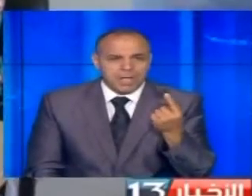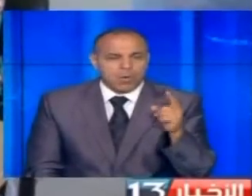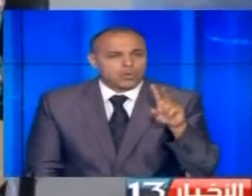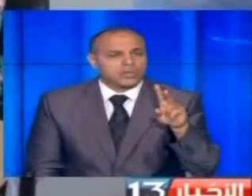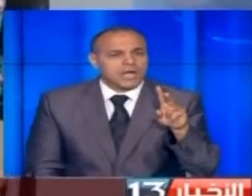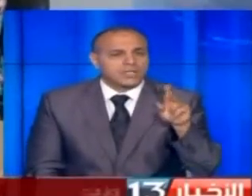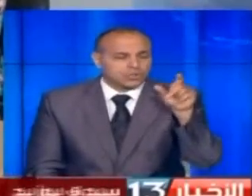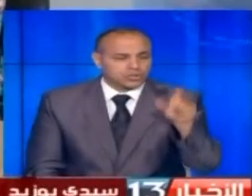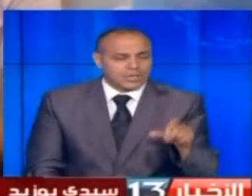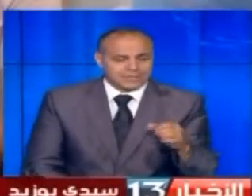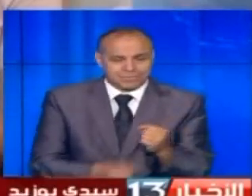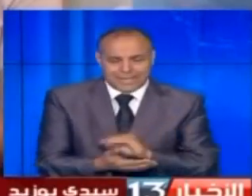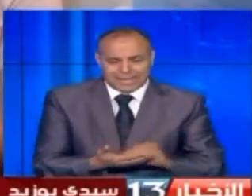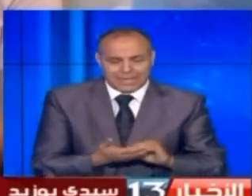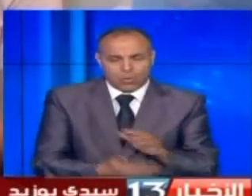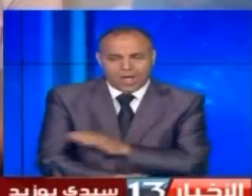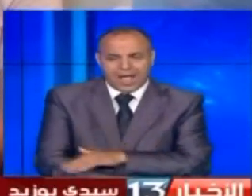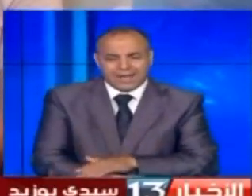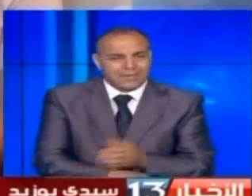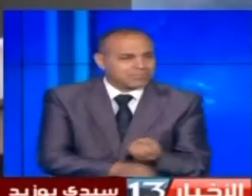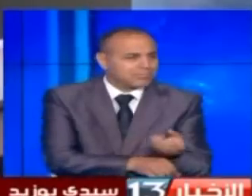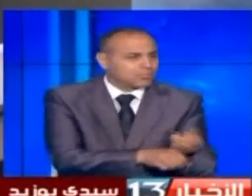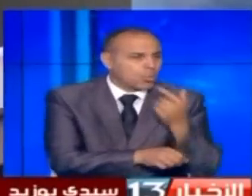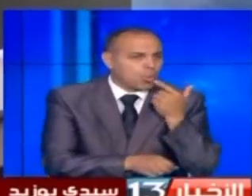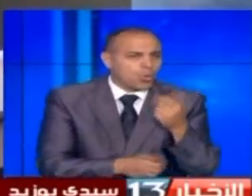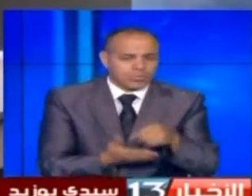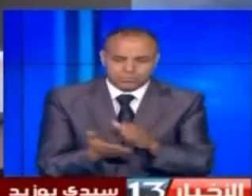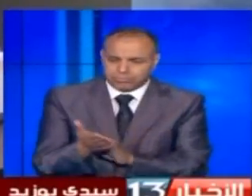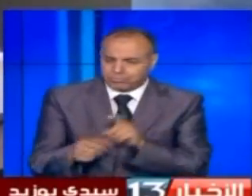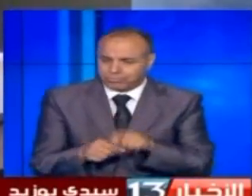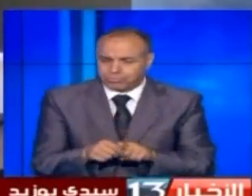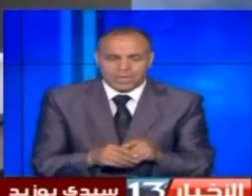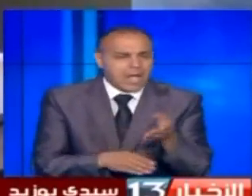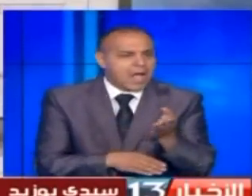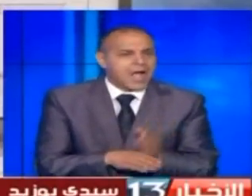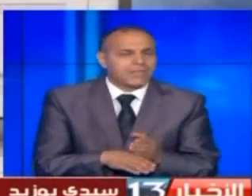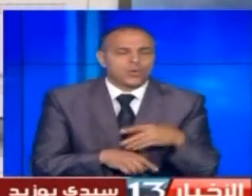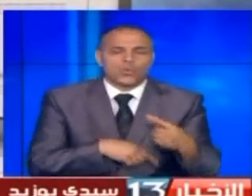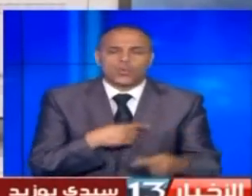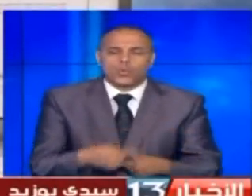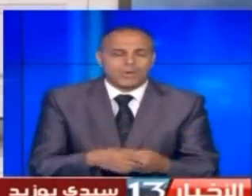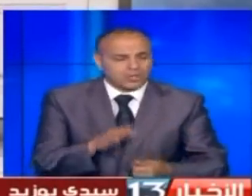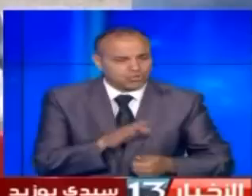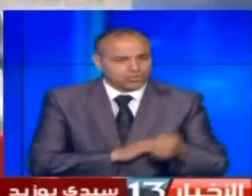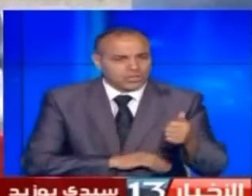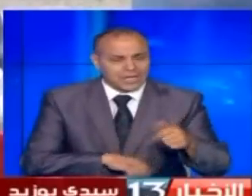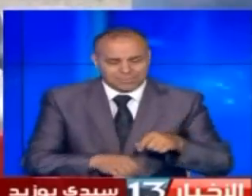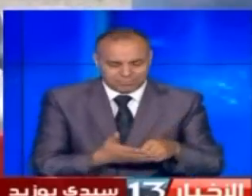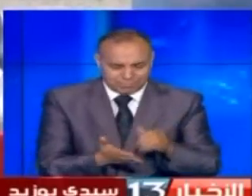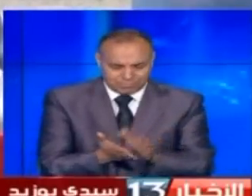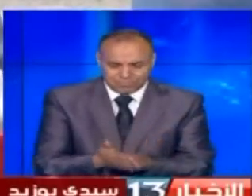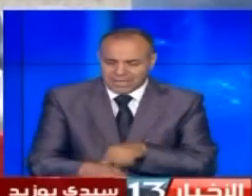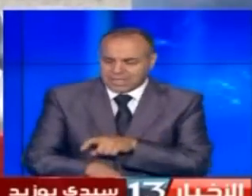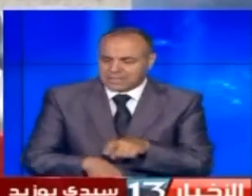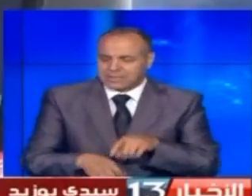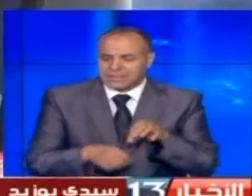113 عنصرا بين إداريين وأعوان تحسيس وأعوان تسجيل مجندون بشكل يومي لإنجاح عملية التسجيل